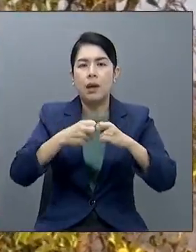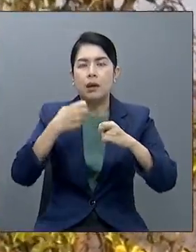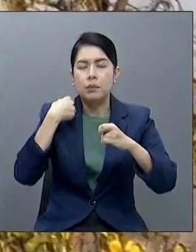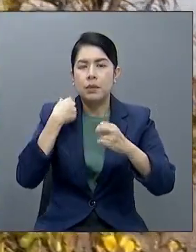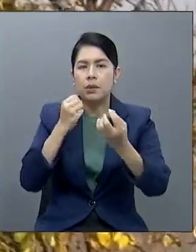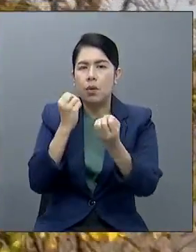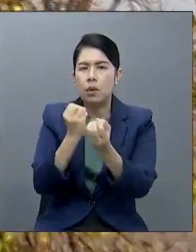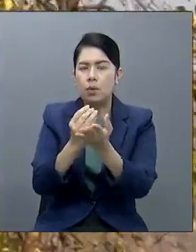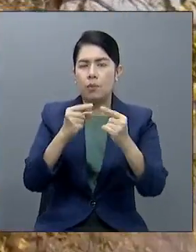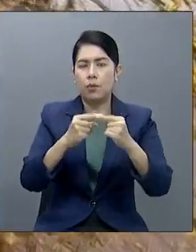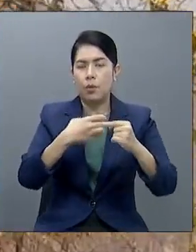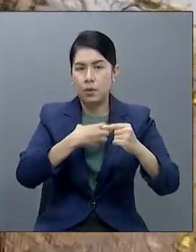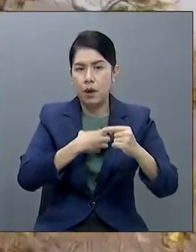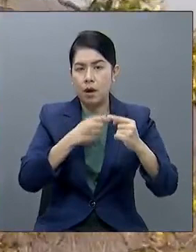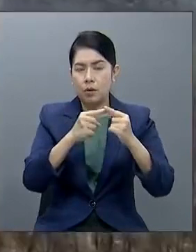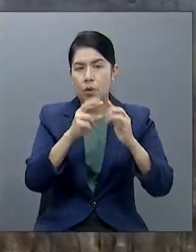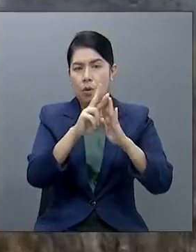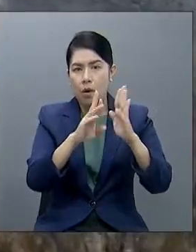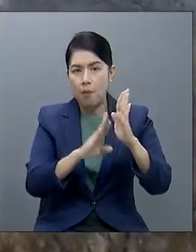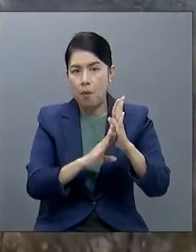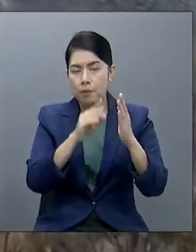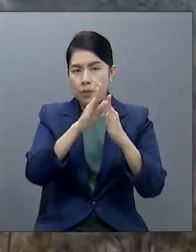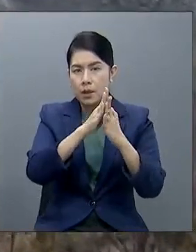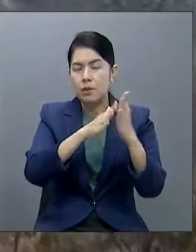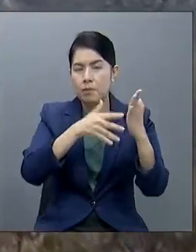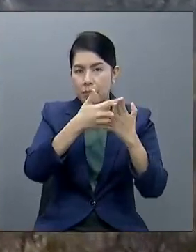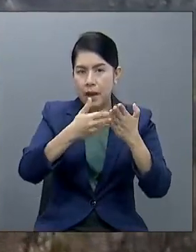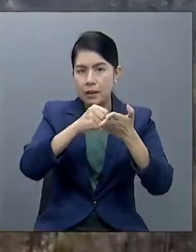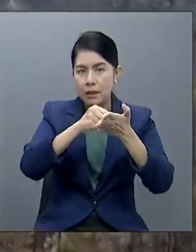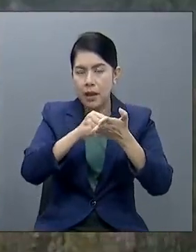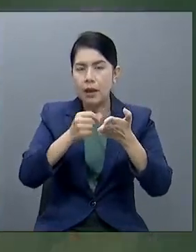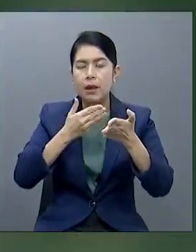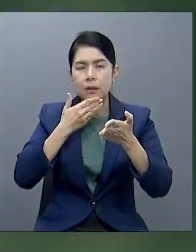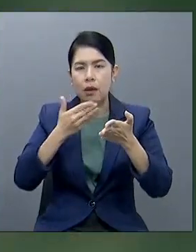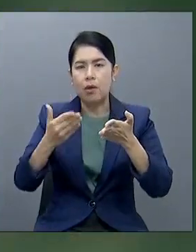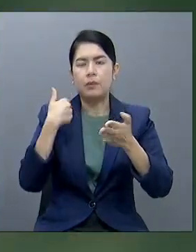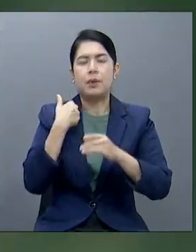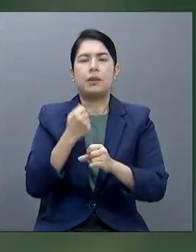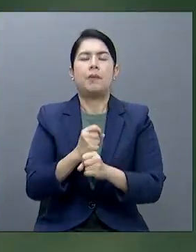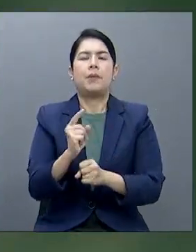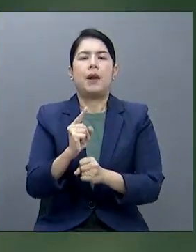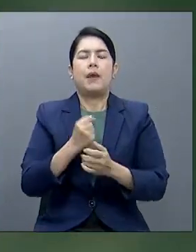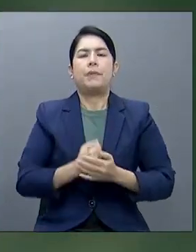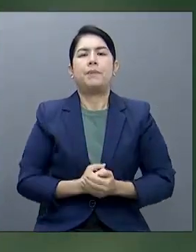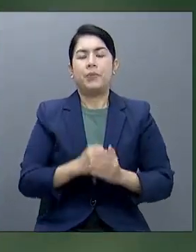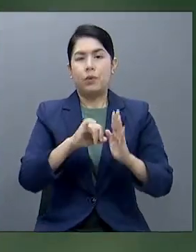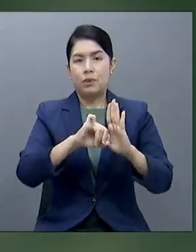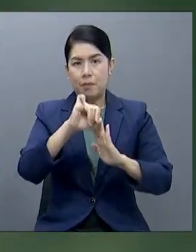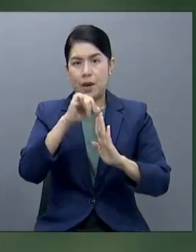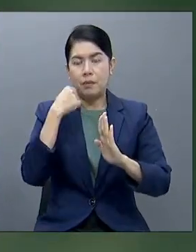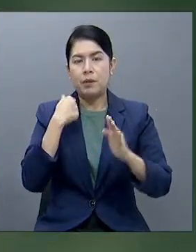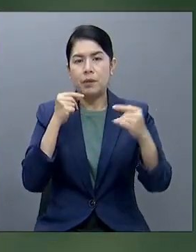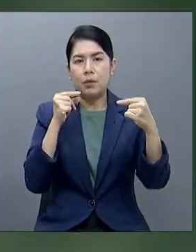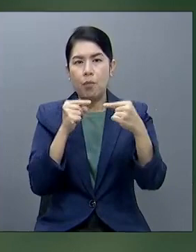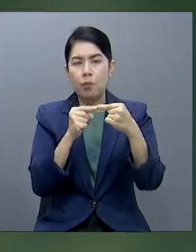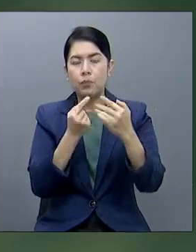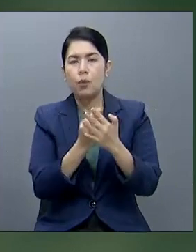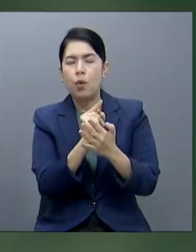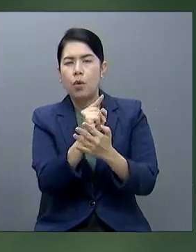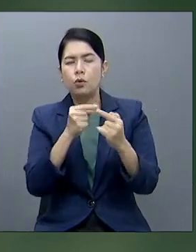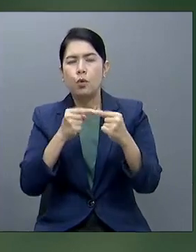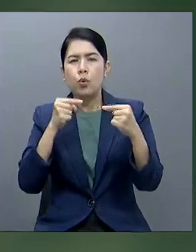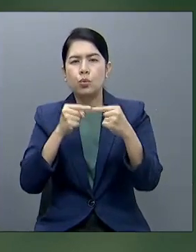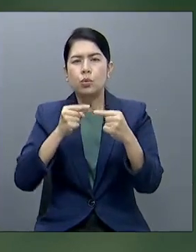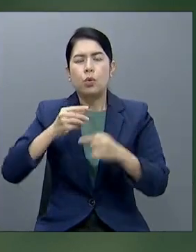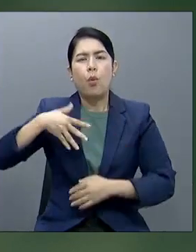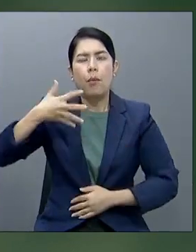บบกลไกที่นำไปสู่ความยั่งยืนในการแก้ไขปัญหาล่าสุดจังหวัดเชียงใหม่พบจุดความร้อนในรอบเช้ามากถึง142